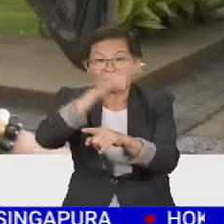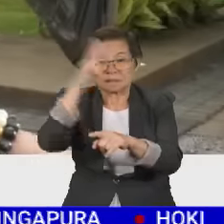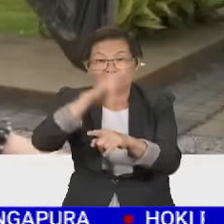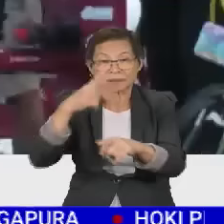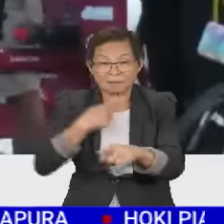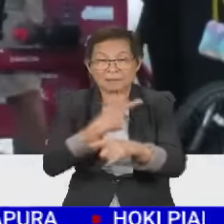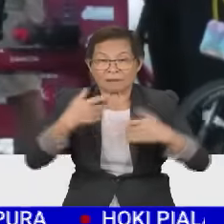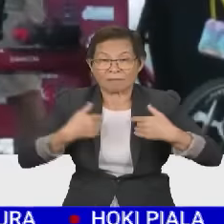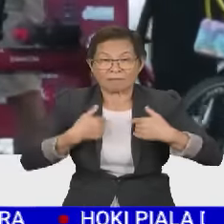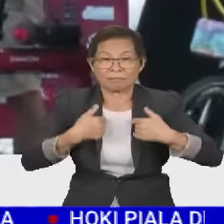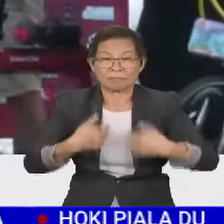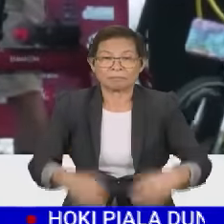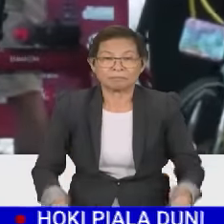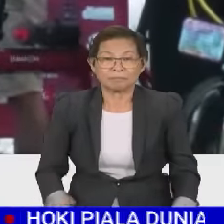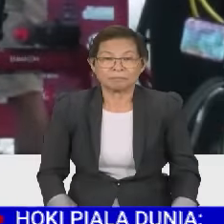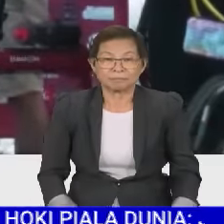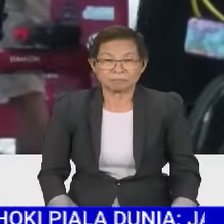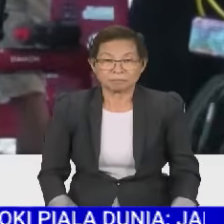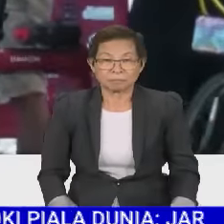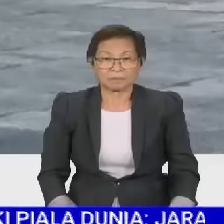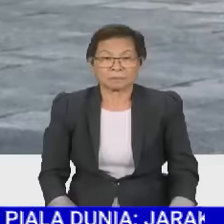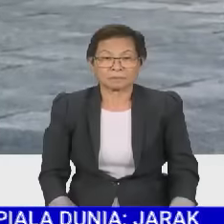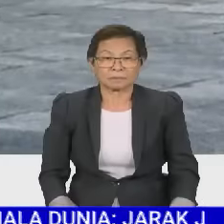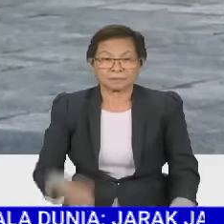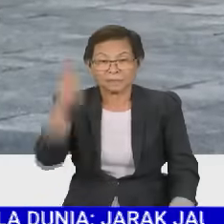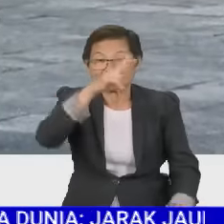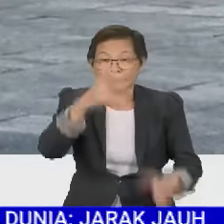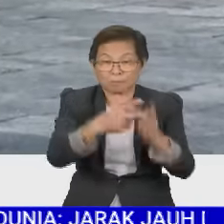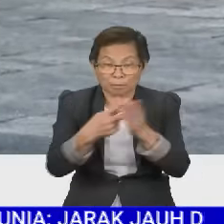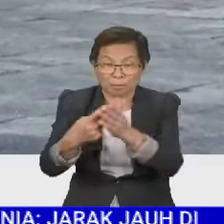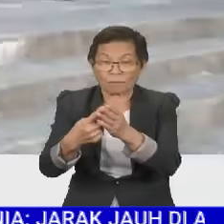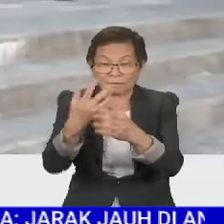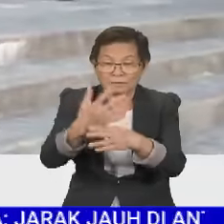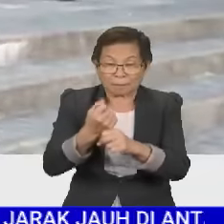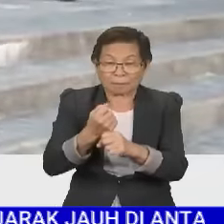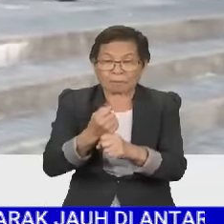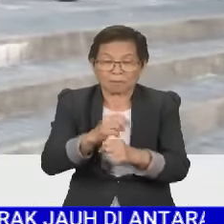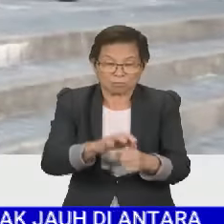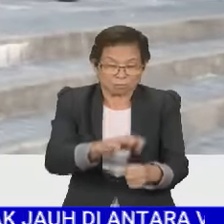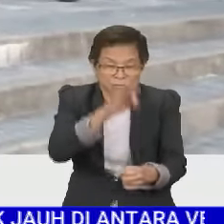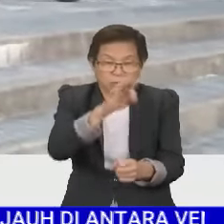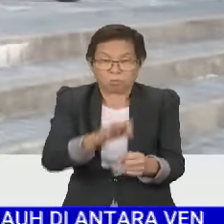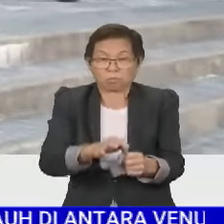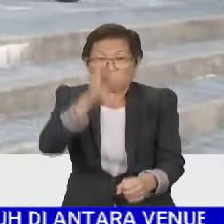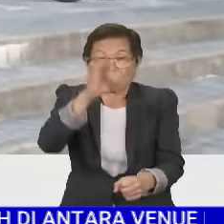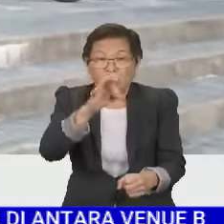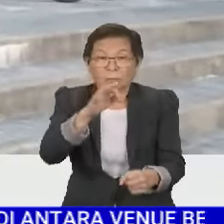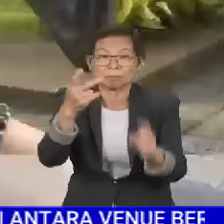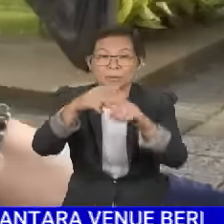kita sekarang kerajaan perpaduan juga dapat memberikan semangat kepada